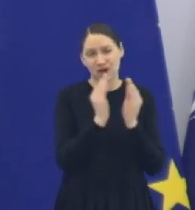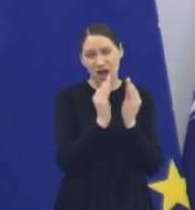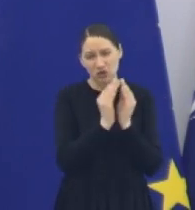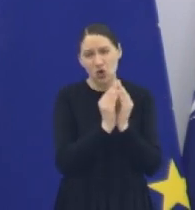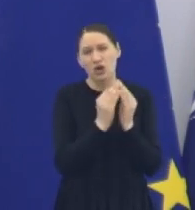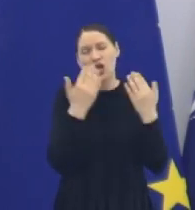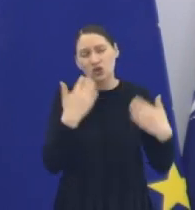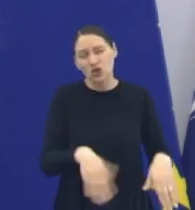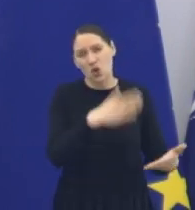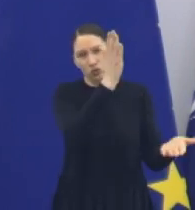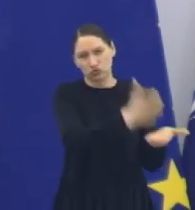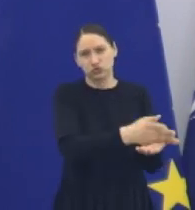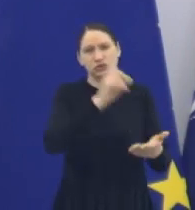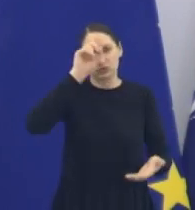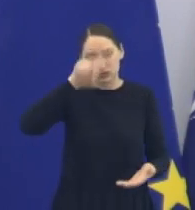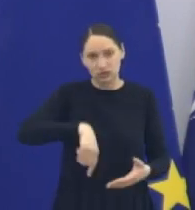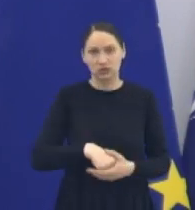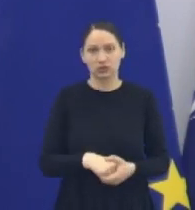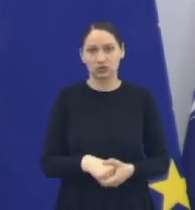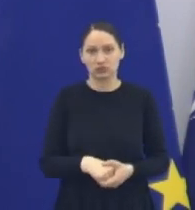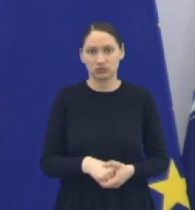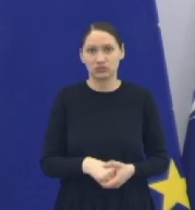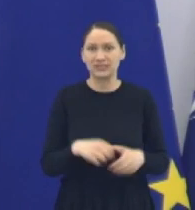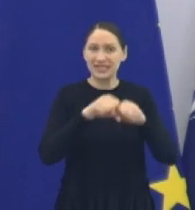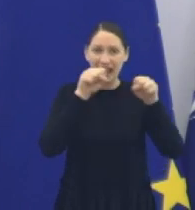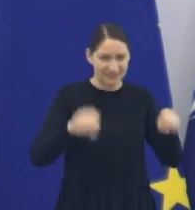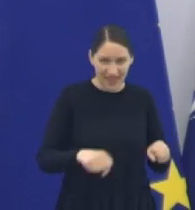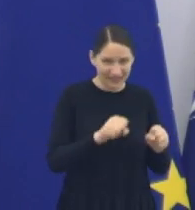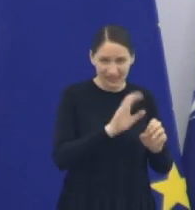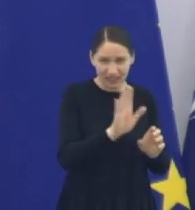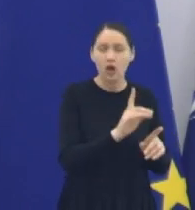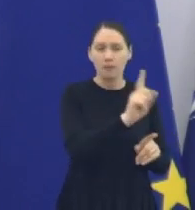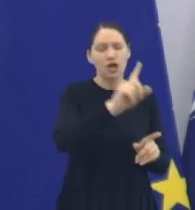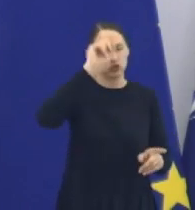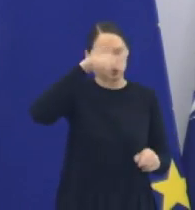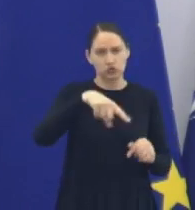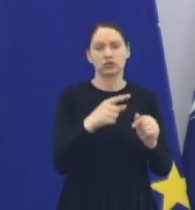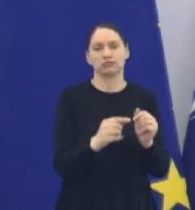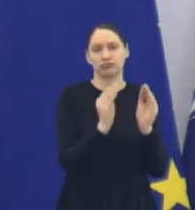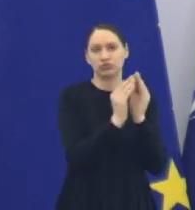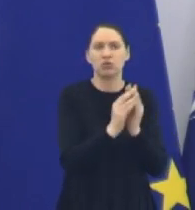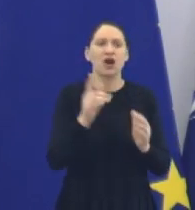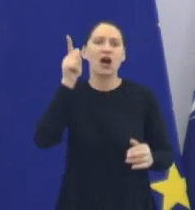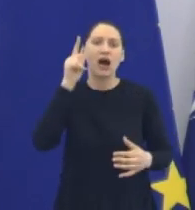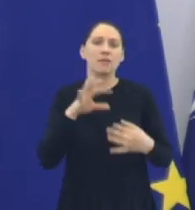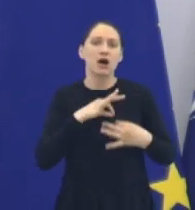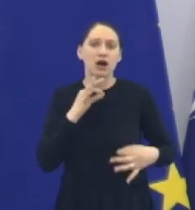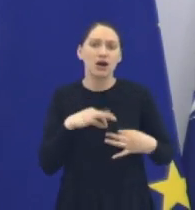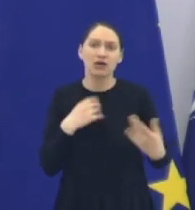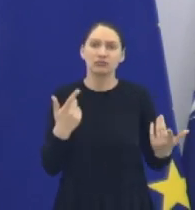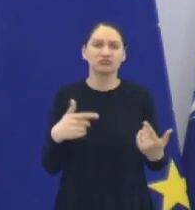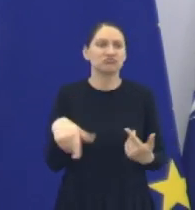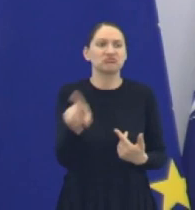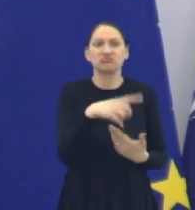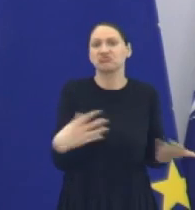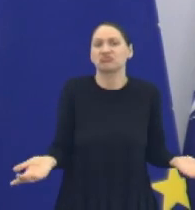yra dislokuoti. Ne strateginiai, bet jie yra dislokuoti ir čia tokie gąsdinimai yra